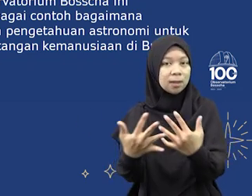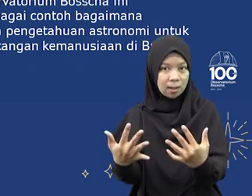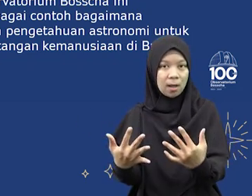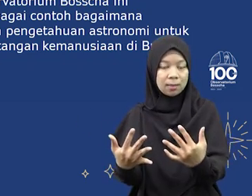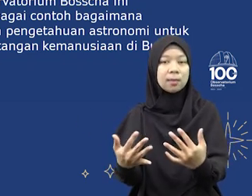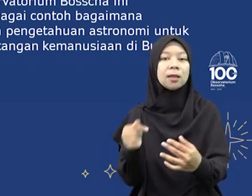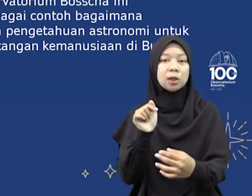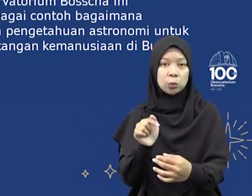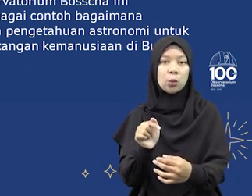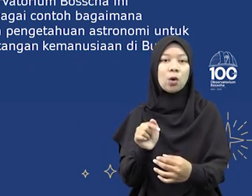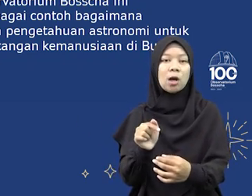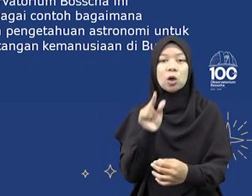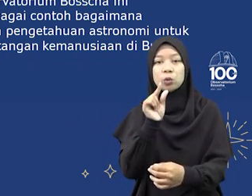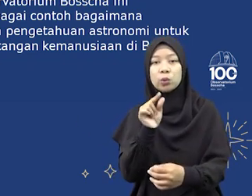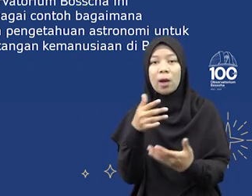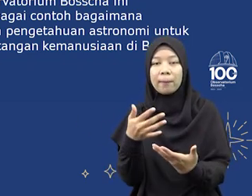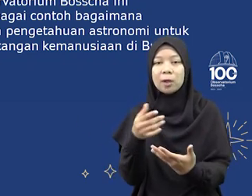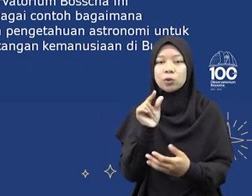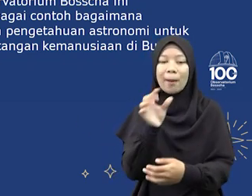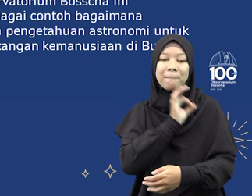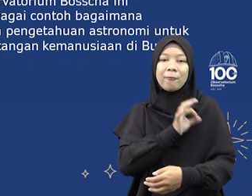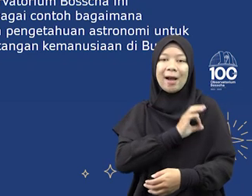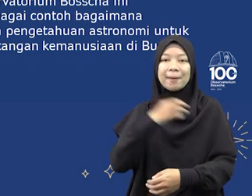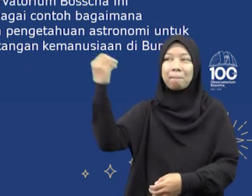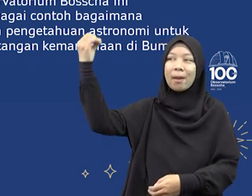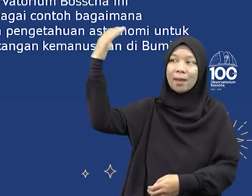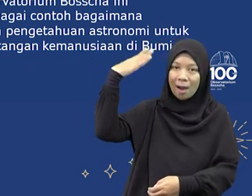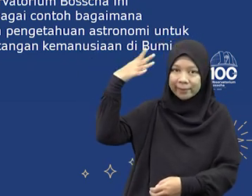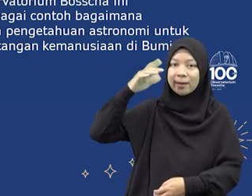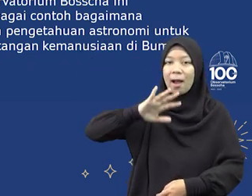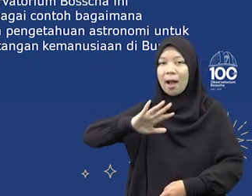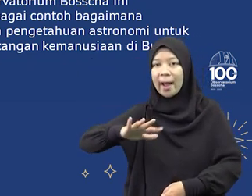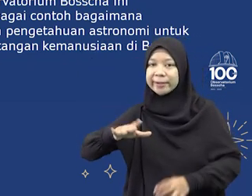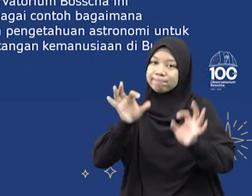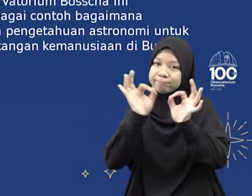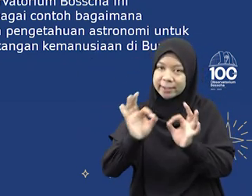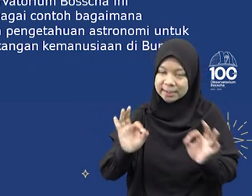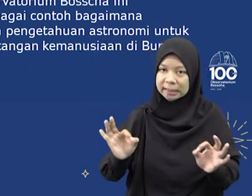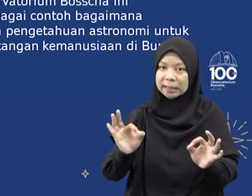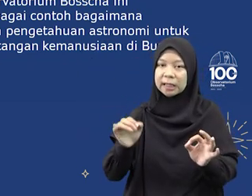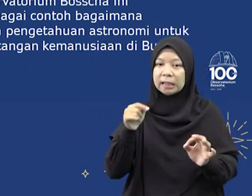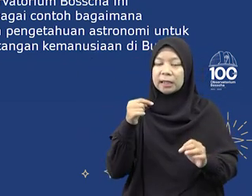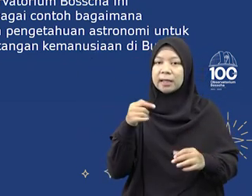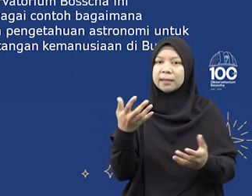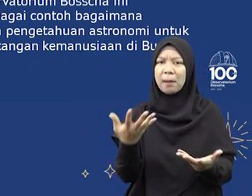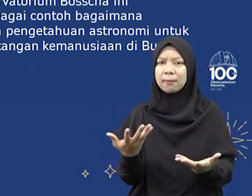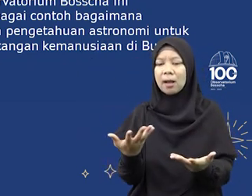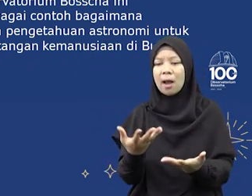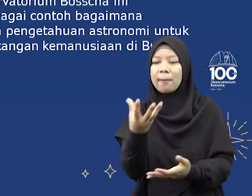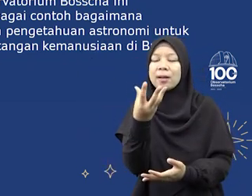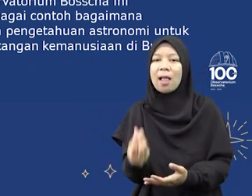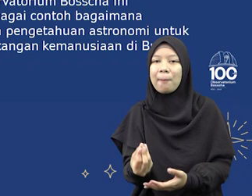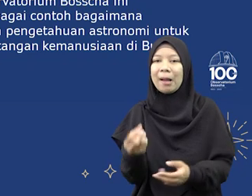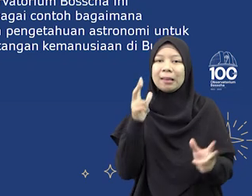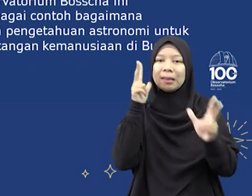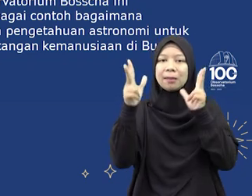perolehan sumber energi surya air bersih untuk masyarakat desa di pedalaman Timur misalnya di sekitar lokasi